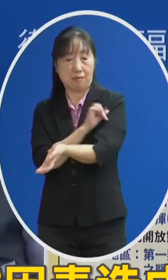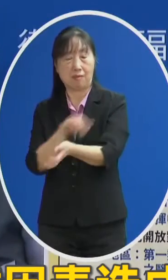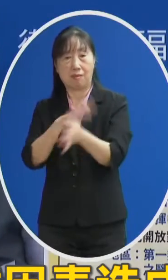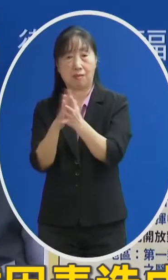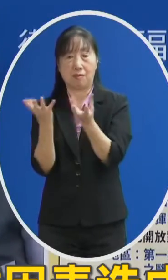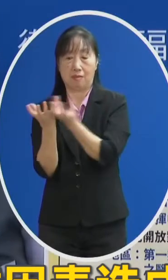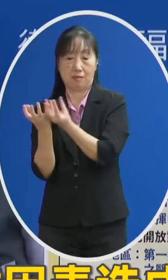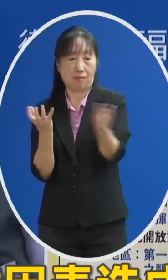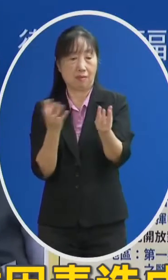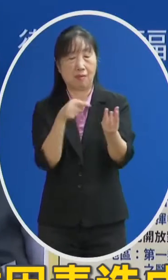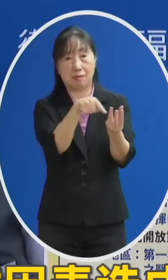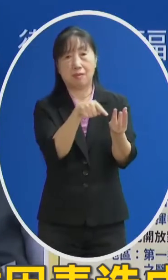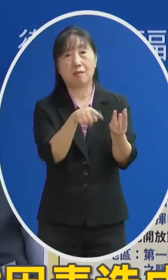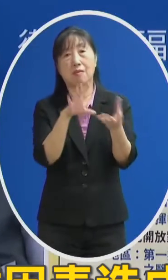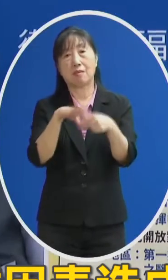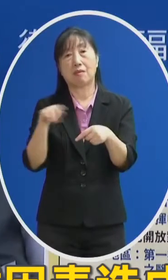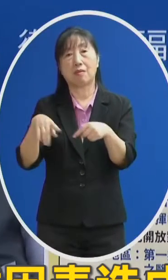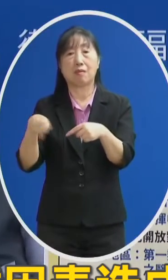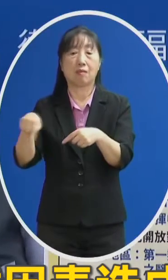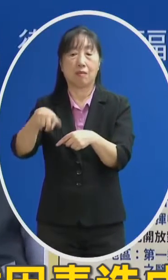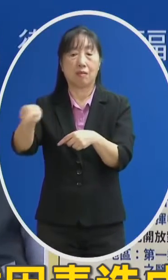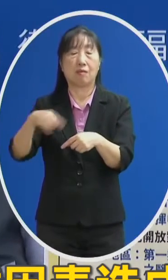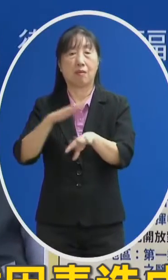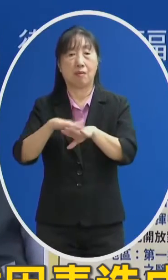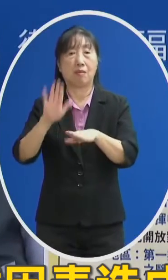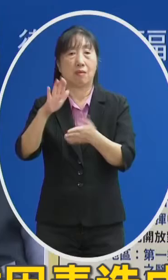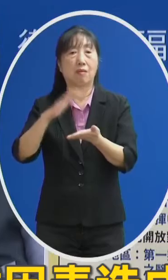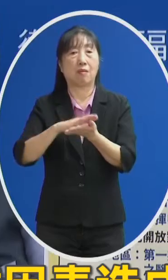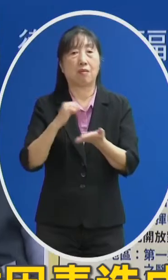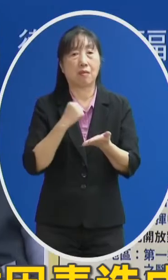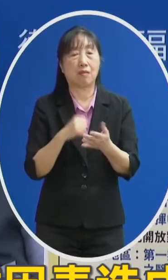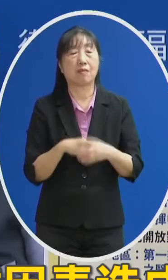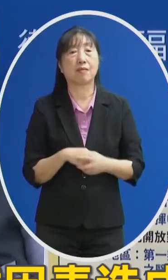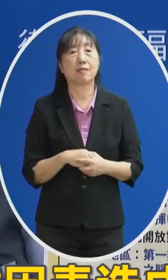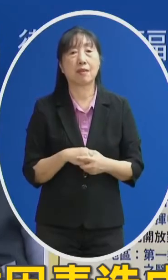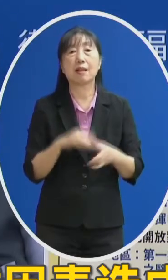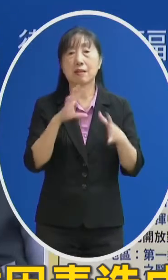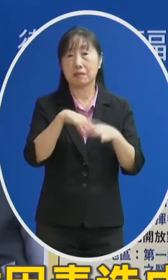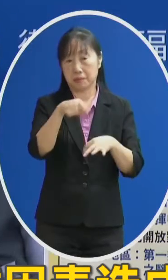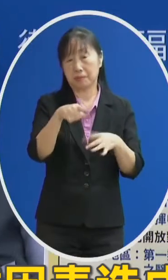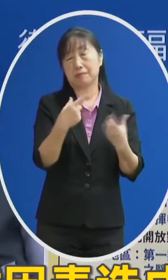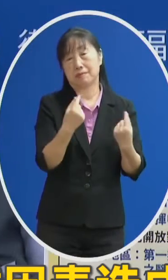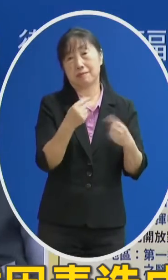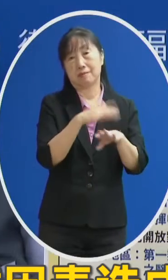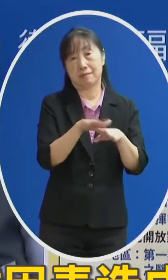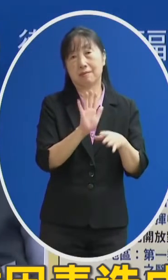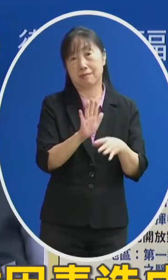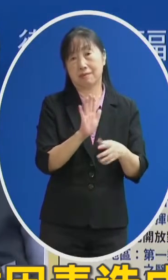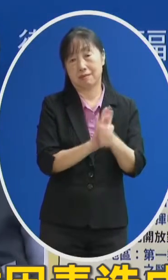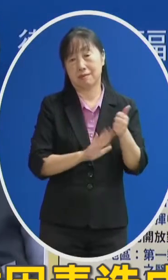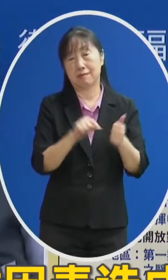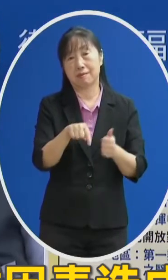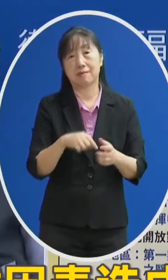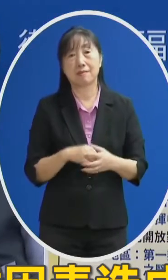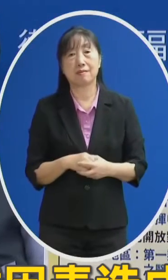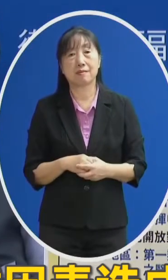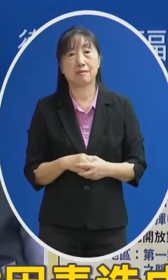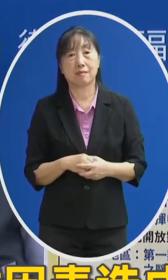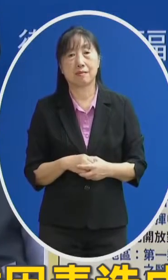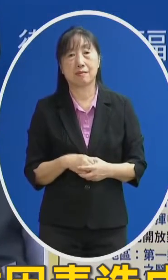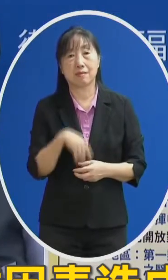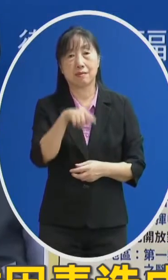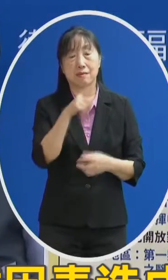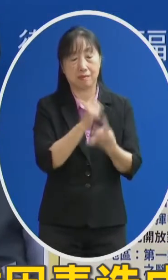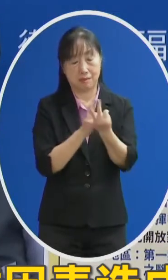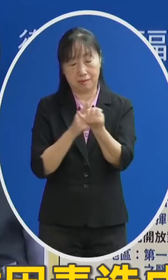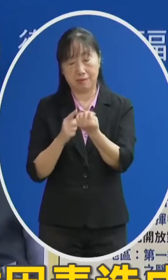压力。那这或许多多少少也扮演了一部分的一个因素了哈。所以这些加起来